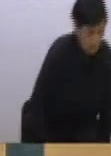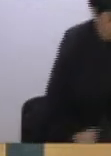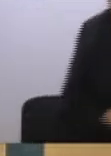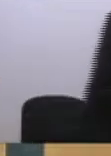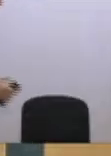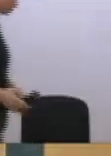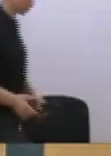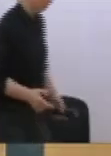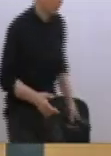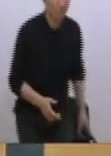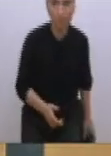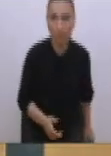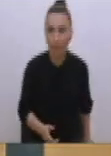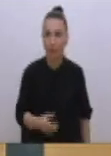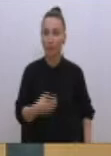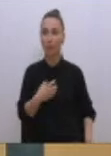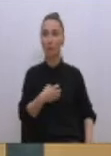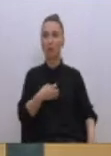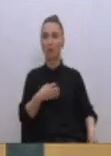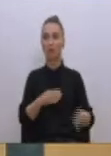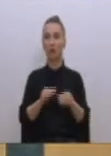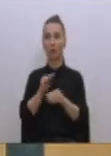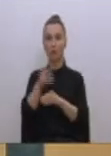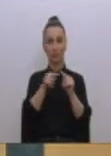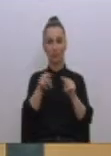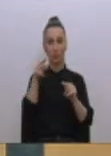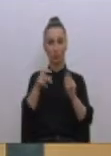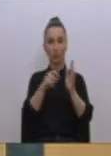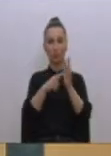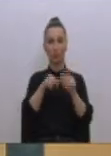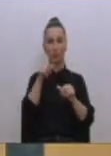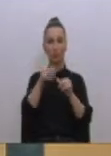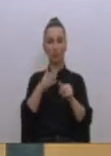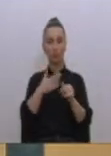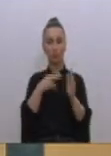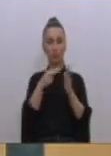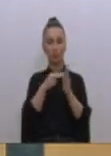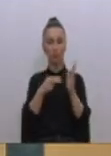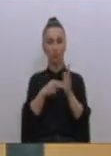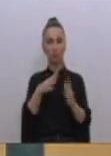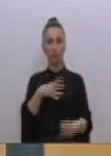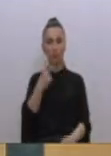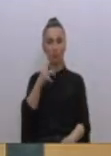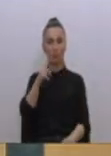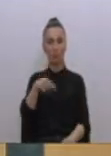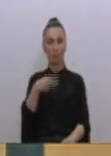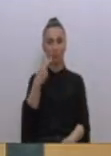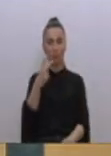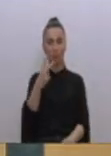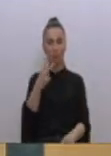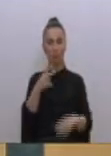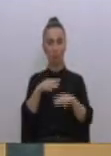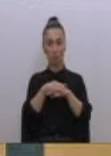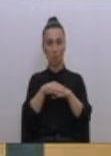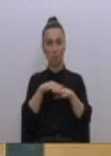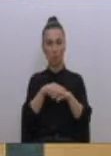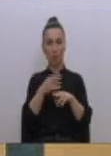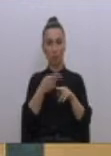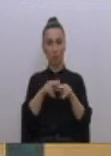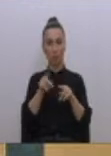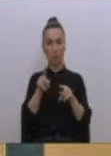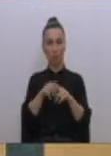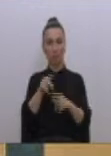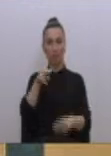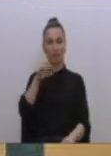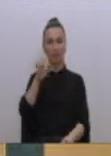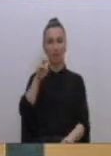მნიშვნელოვნად გაუმჯობესდა 2017 წლიდან ჩვენი შეფასება იყო 2.2 ქულა. ასევე